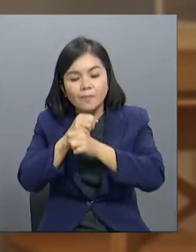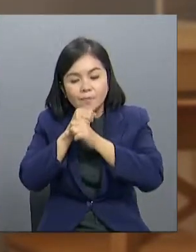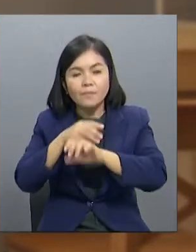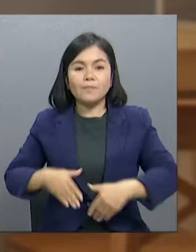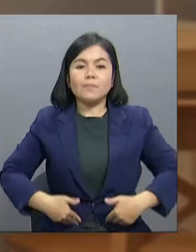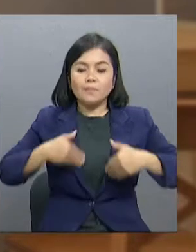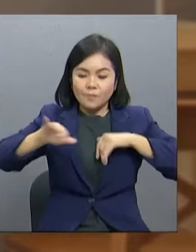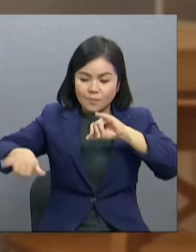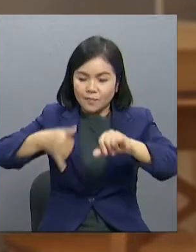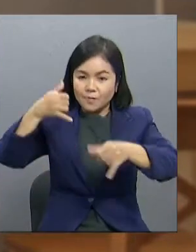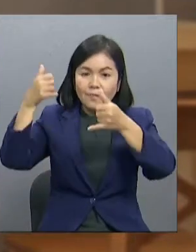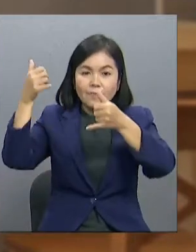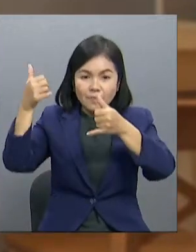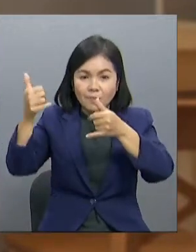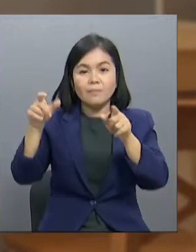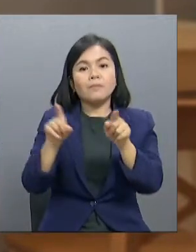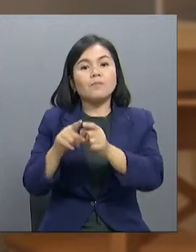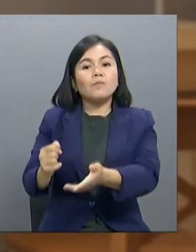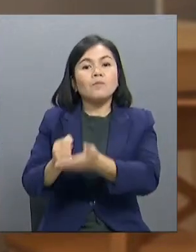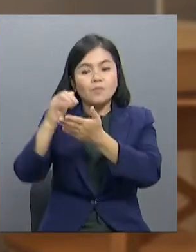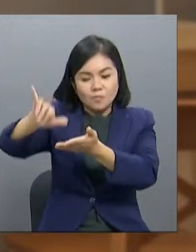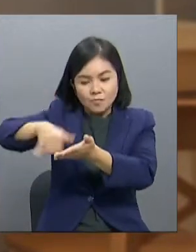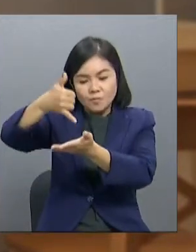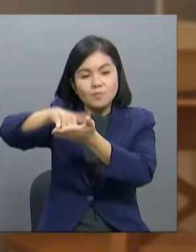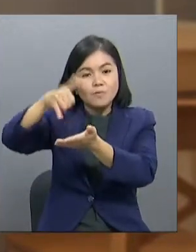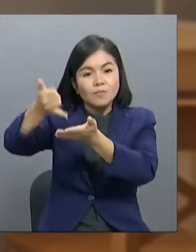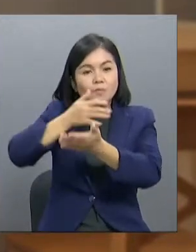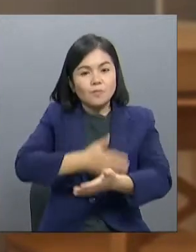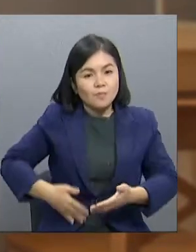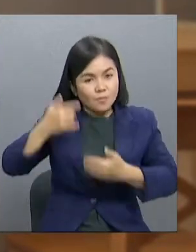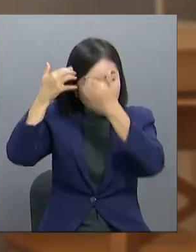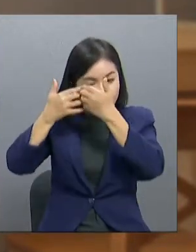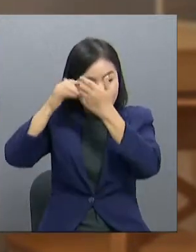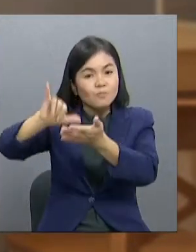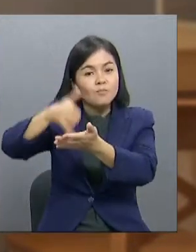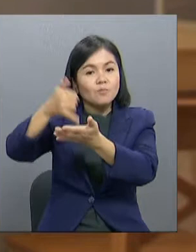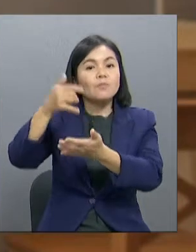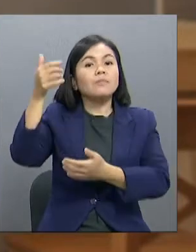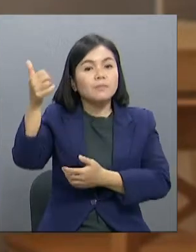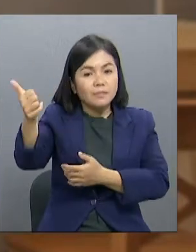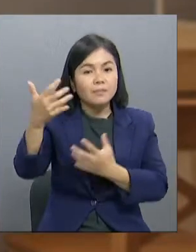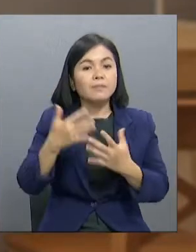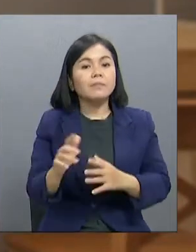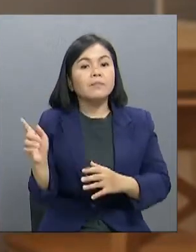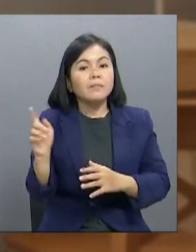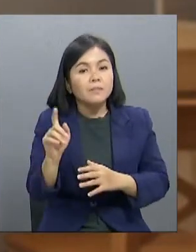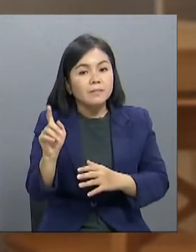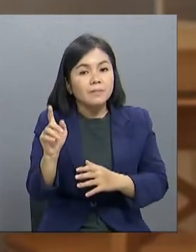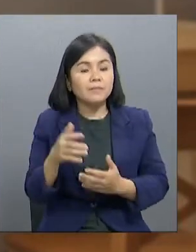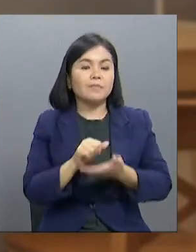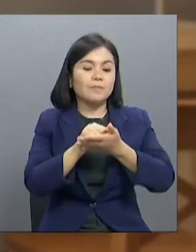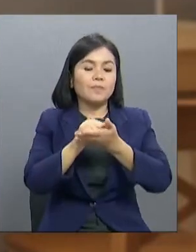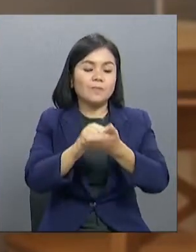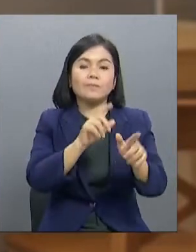าพชีวิตที่สุดรวมทั้งถึงการฟื้นฟูร่างกายแล้วก็สมองต่างๆด้วยค่ะนอกจากนี้เนี่ยเรายังใช้บริการ